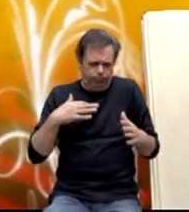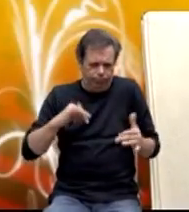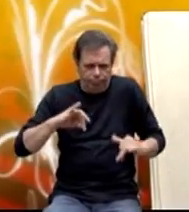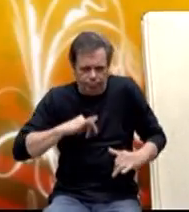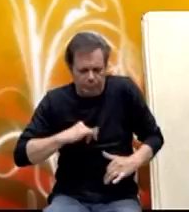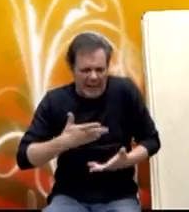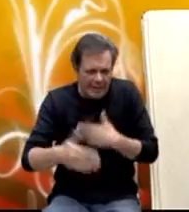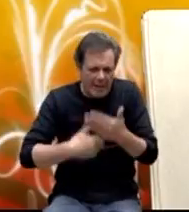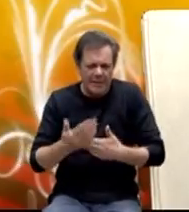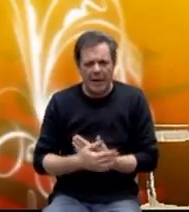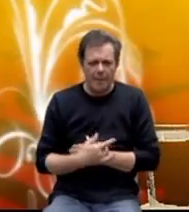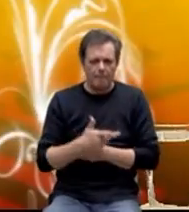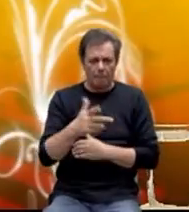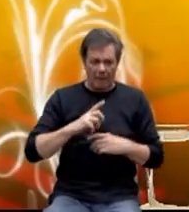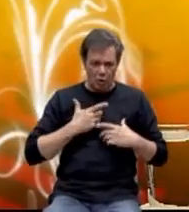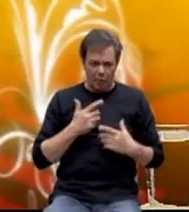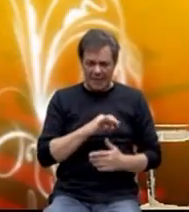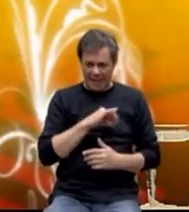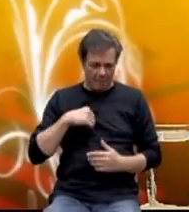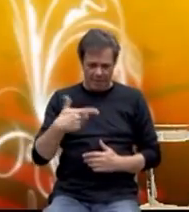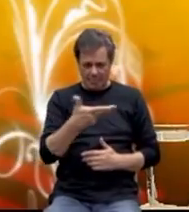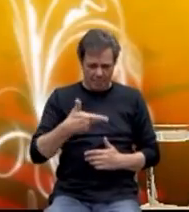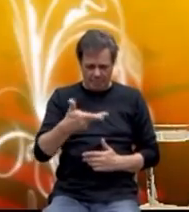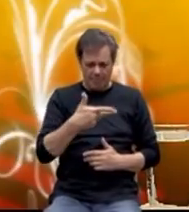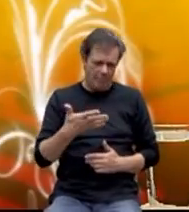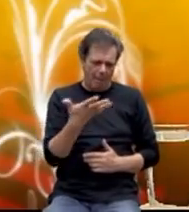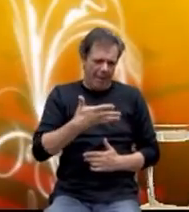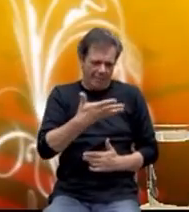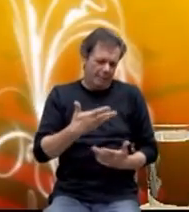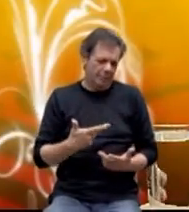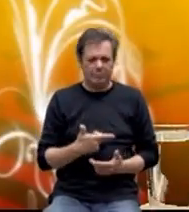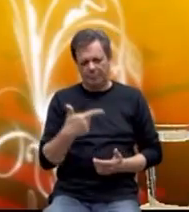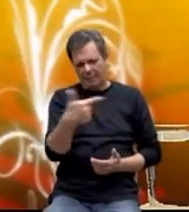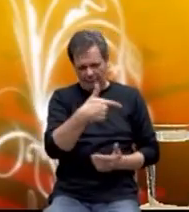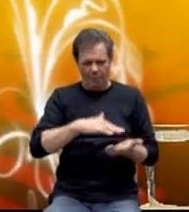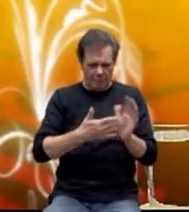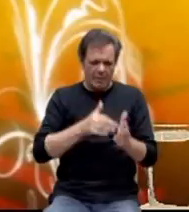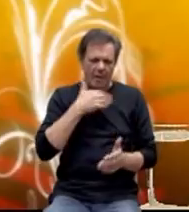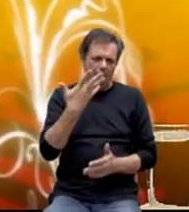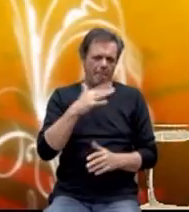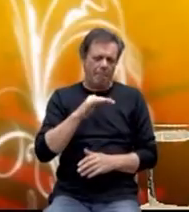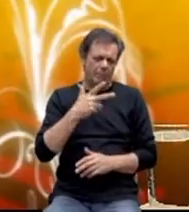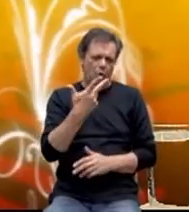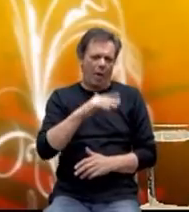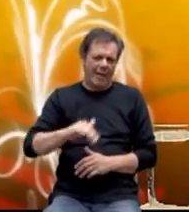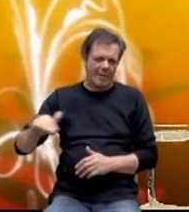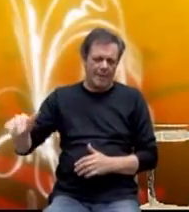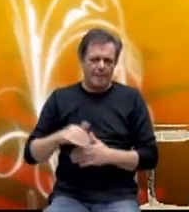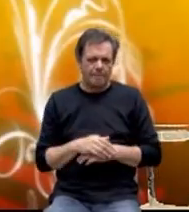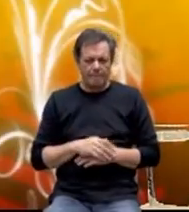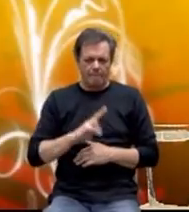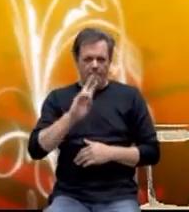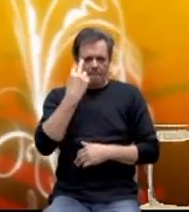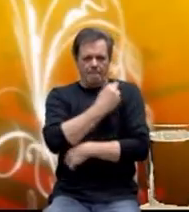Tako da... Vi živite sami sa Darkom i sa troje djece. Tako je. Znači, sama samzata na sebe oslonjena. Nazvali ste